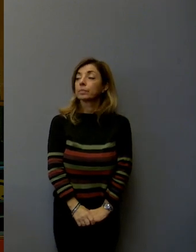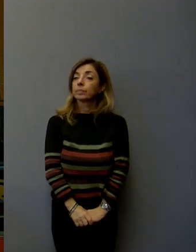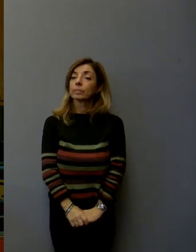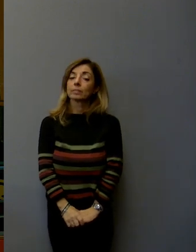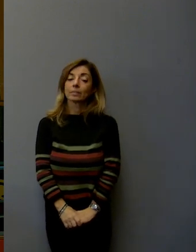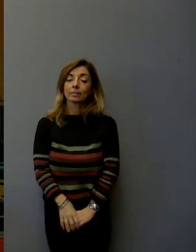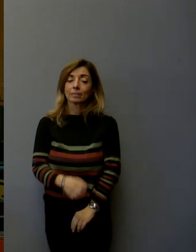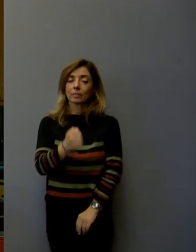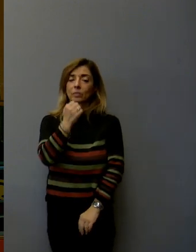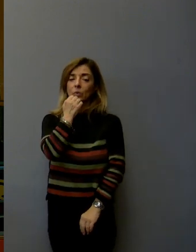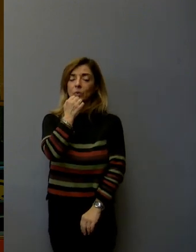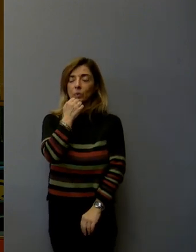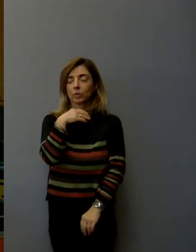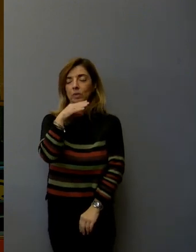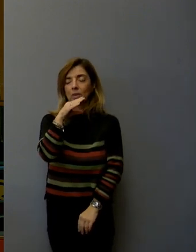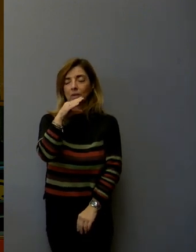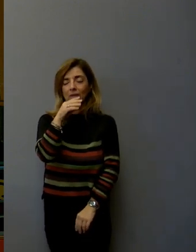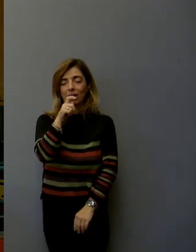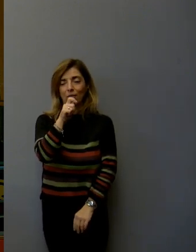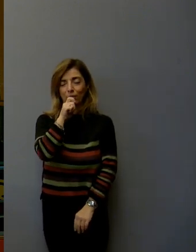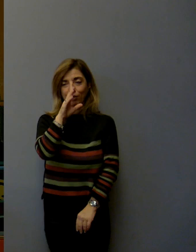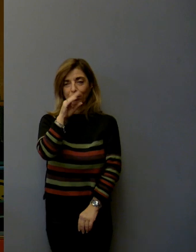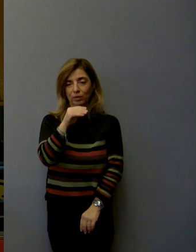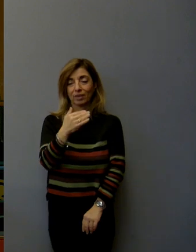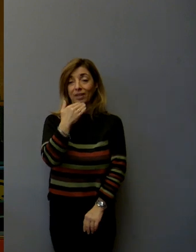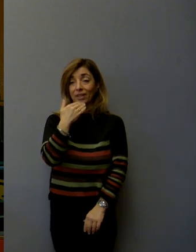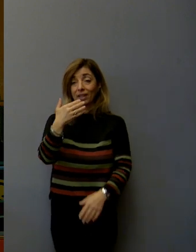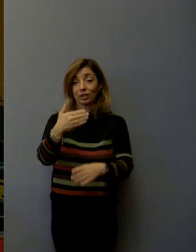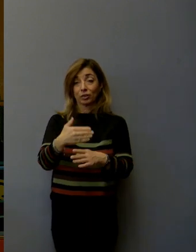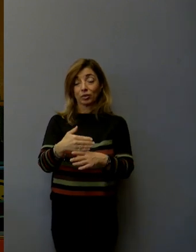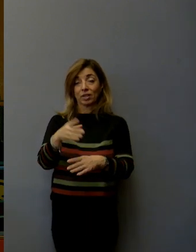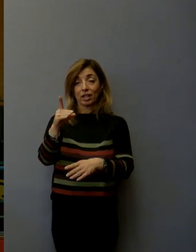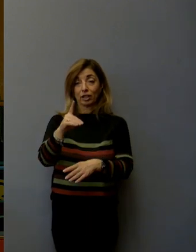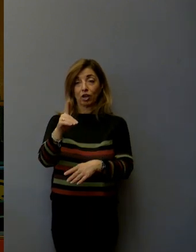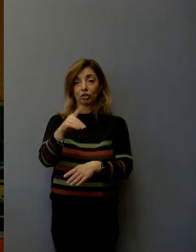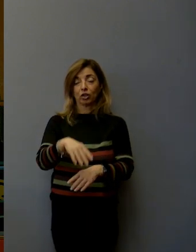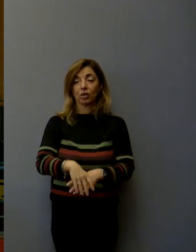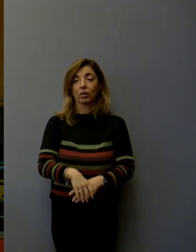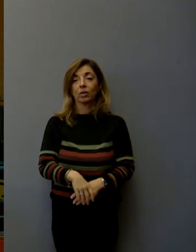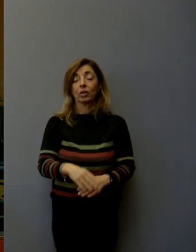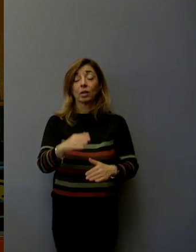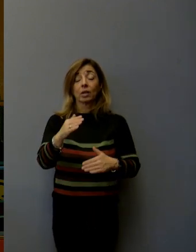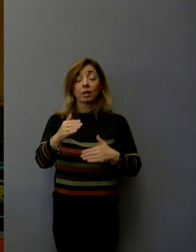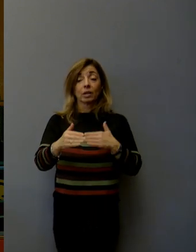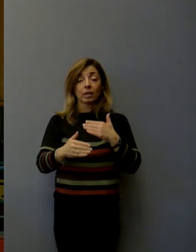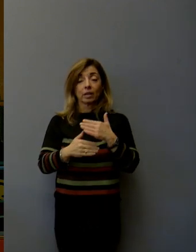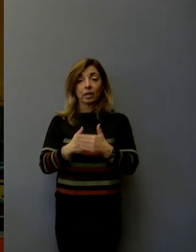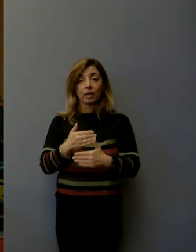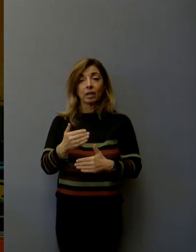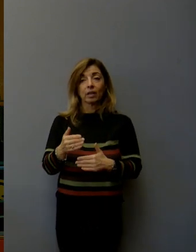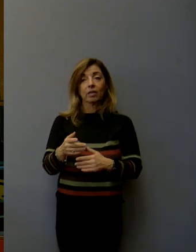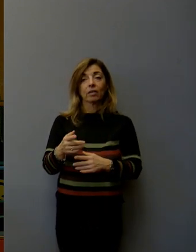scusi ce l'avevo spento Grazie consiglieri dellostrologo proseguiamo con il blocco quello di